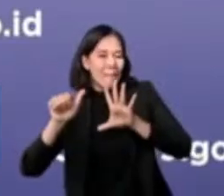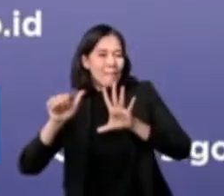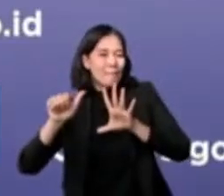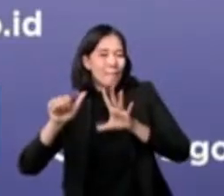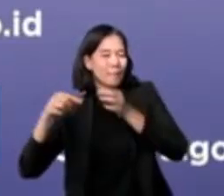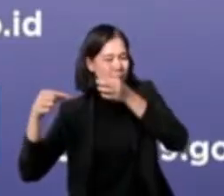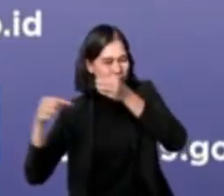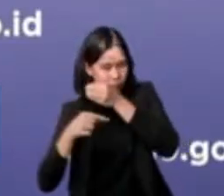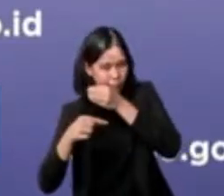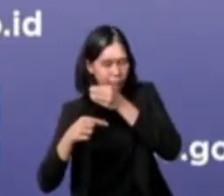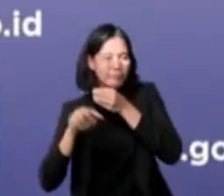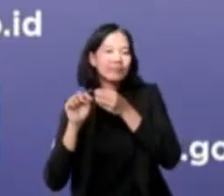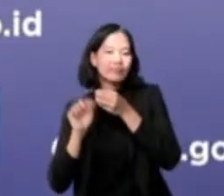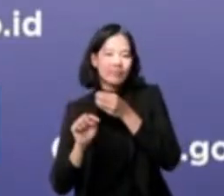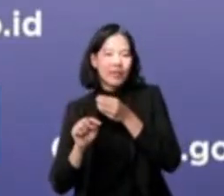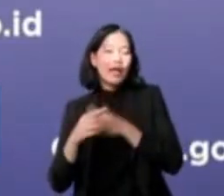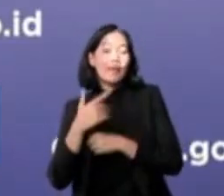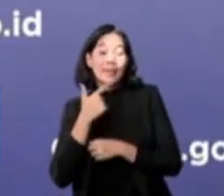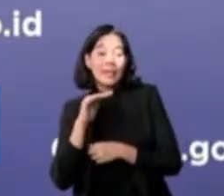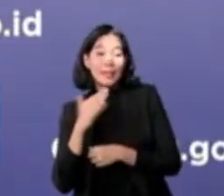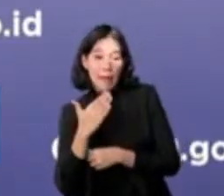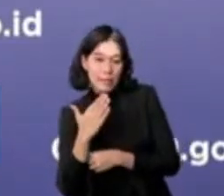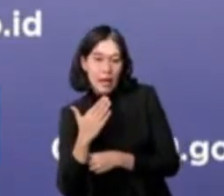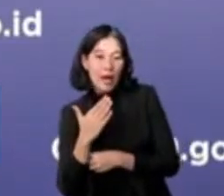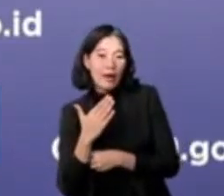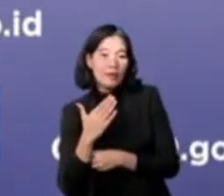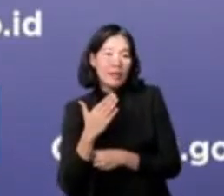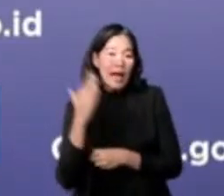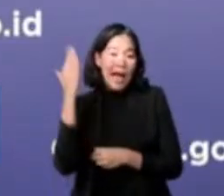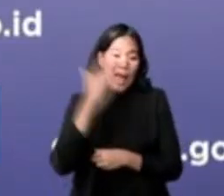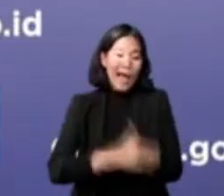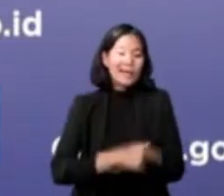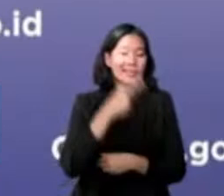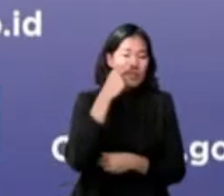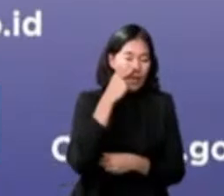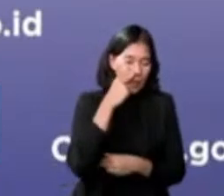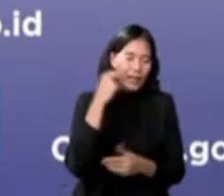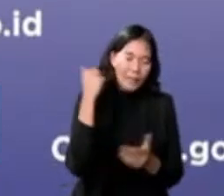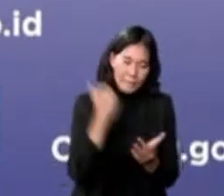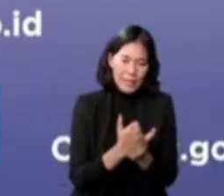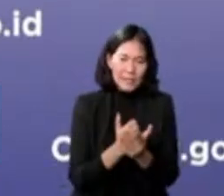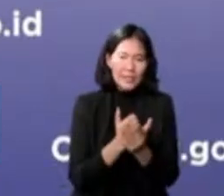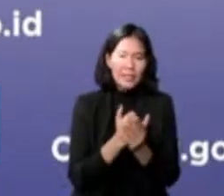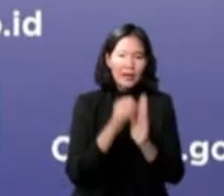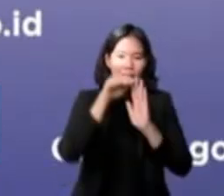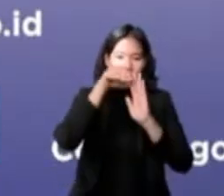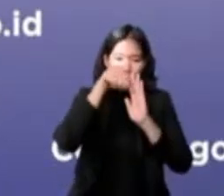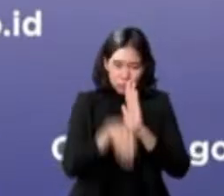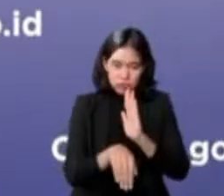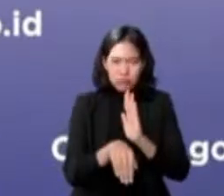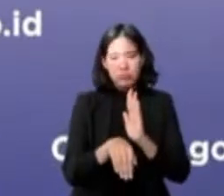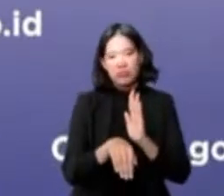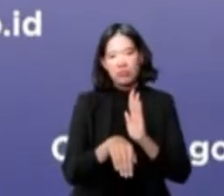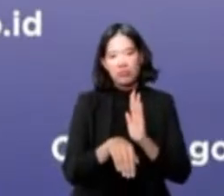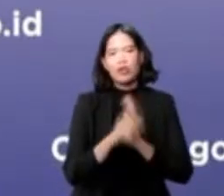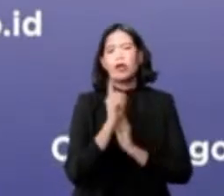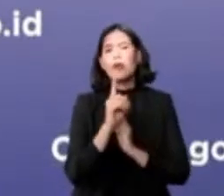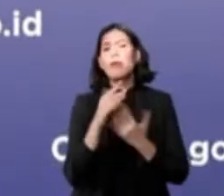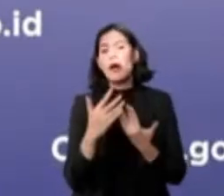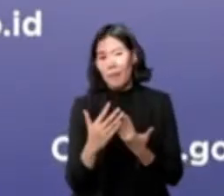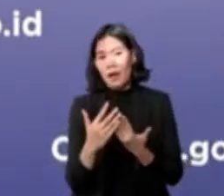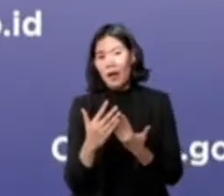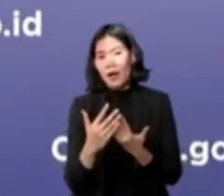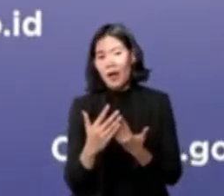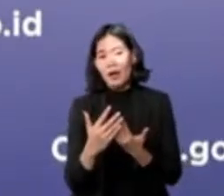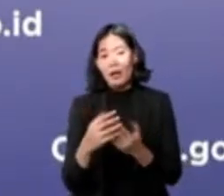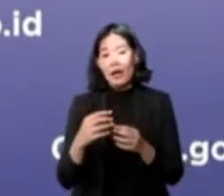spesimen. Pemeriksaan ini seperti biasanya setiap pada hari Senin pasti akan menurun dengan drastis